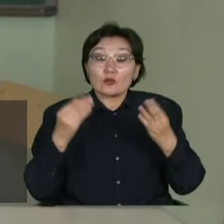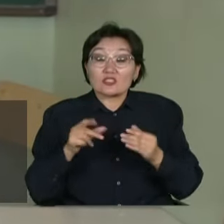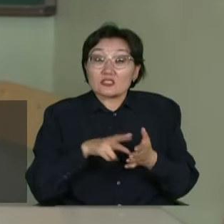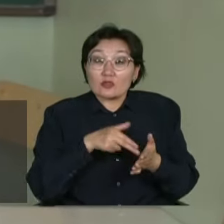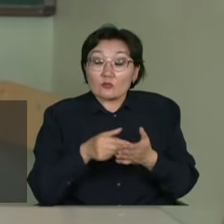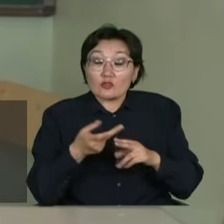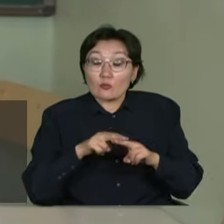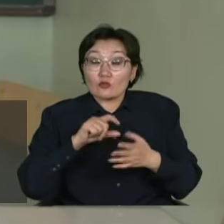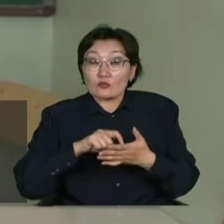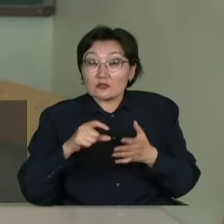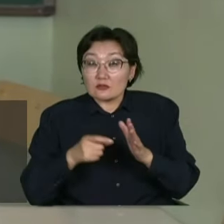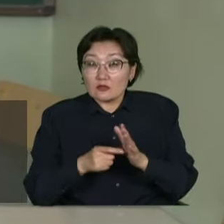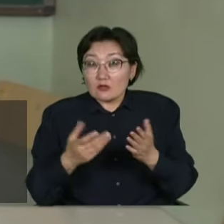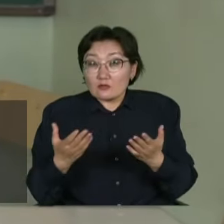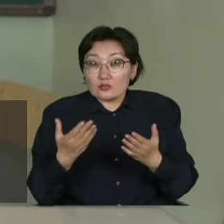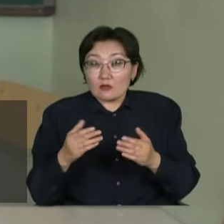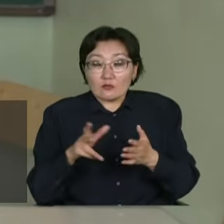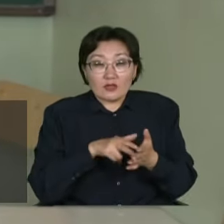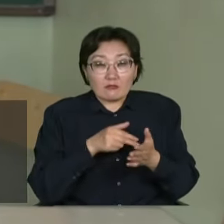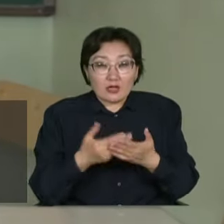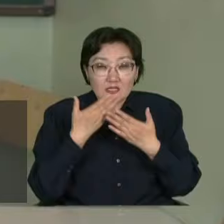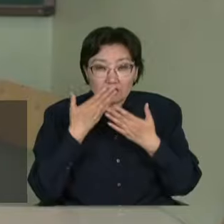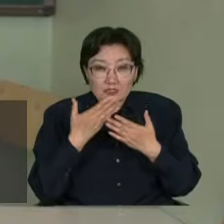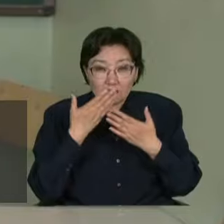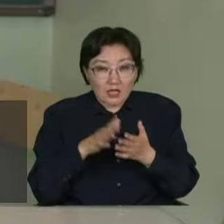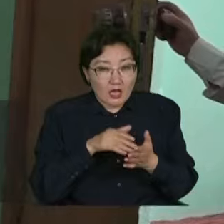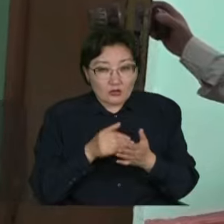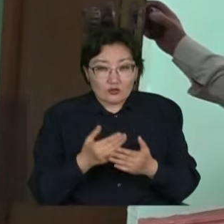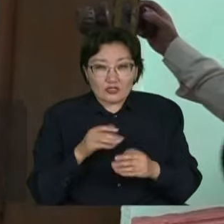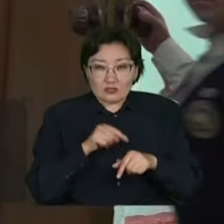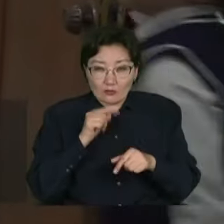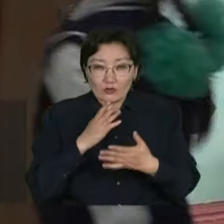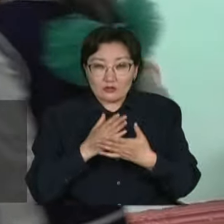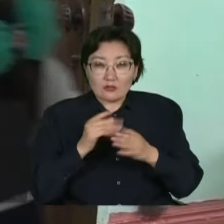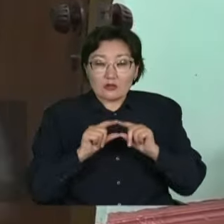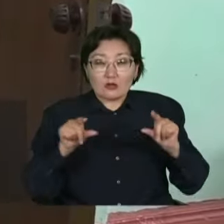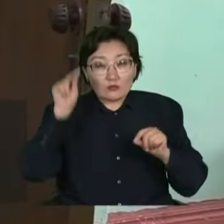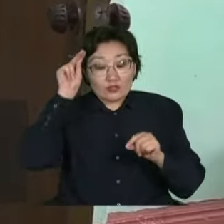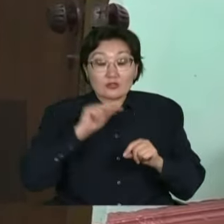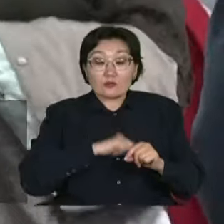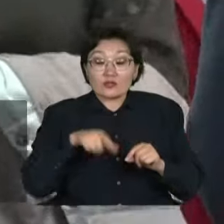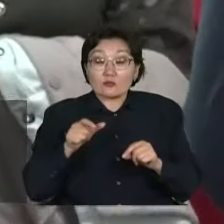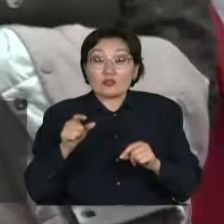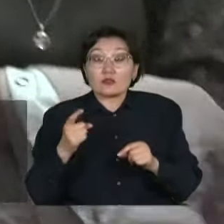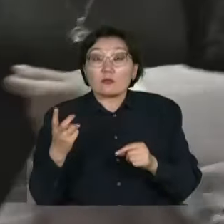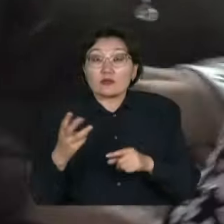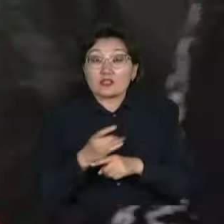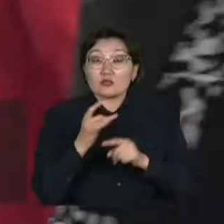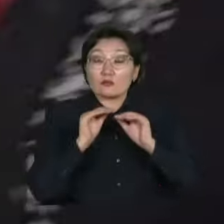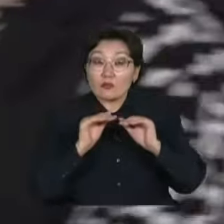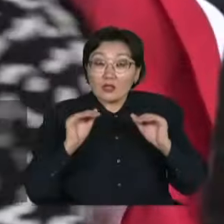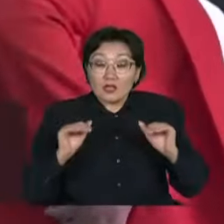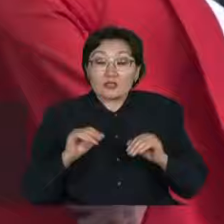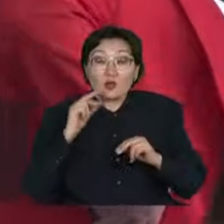сырланған бұл бөлмеден әлгі бояудың иісі әлі күнге дейін шығып тұр. Білім ордасының қызметкерлері бір емес, бірнеше баланың